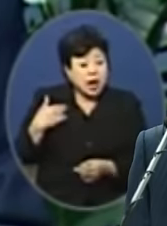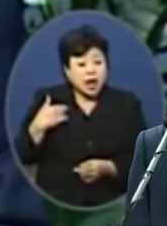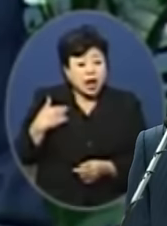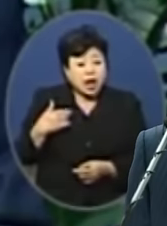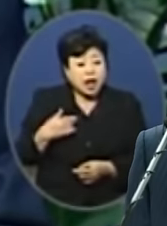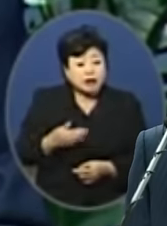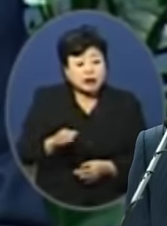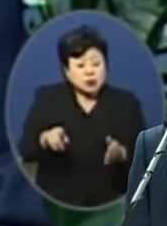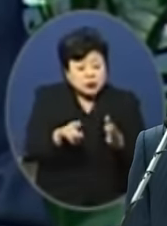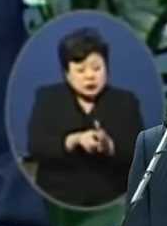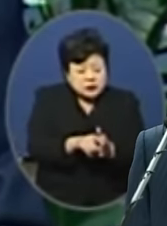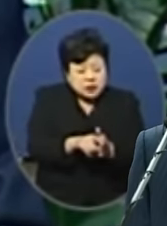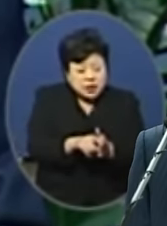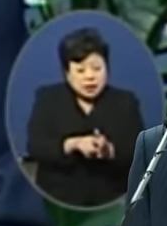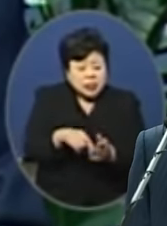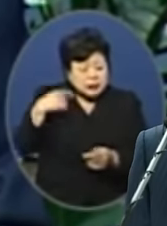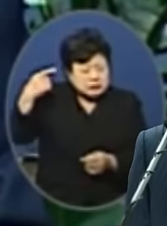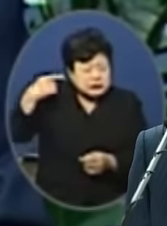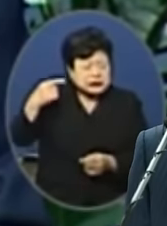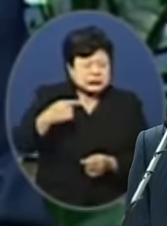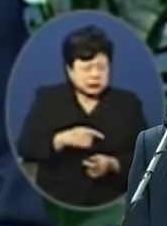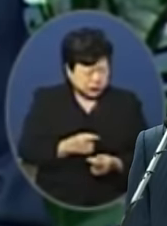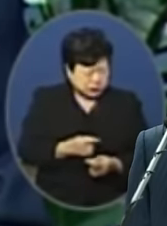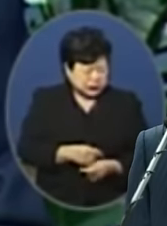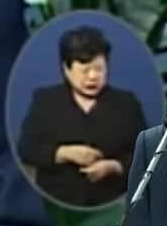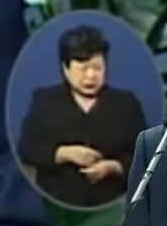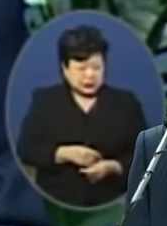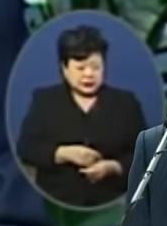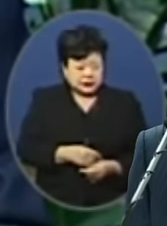그래도 믿습니다. 그것은 미친놈이 그렇게 하는 것입니다.